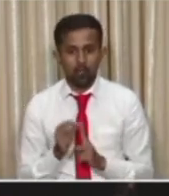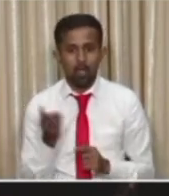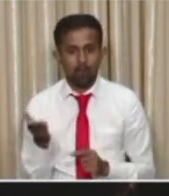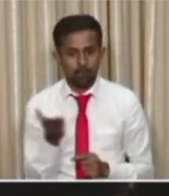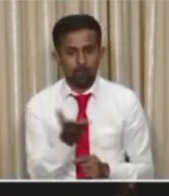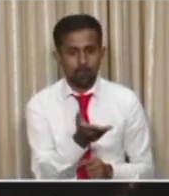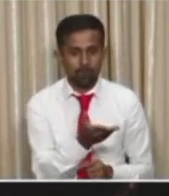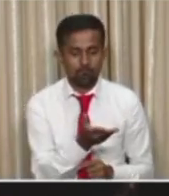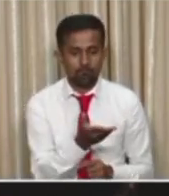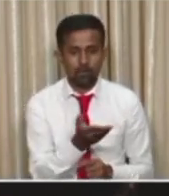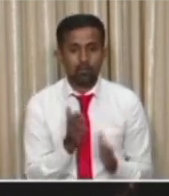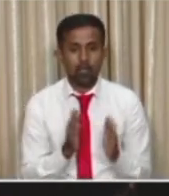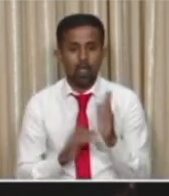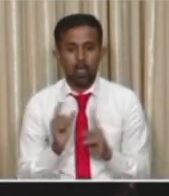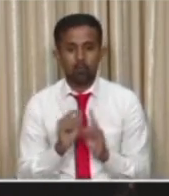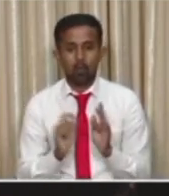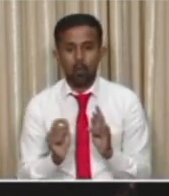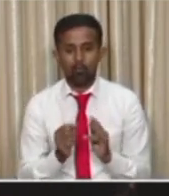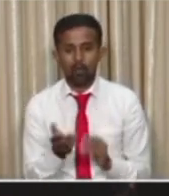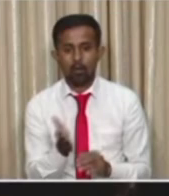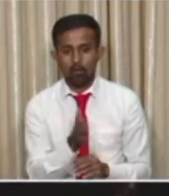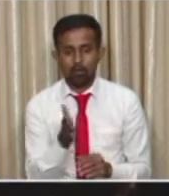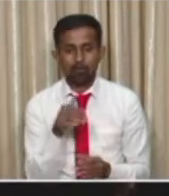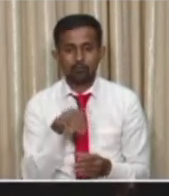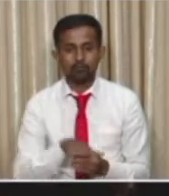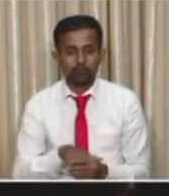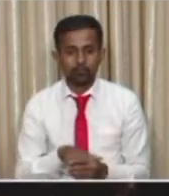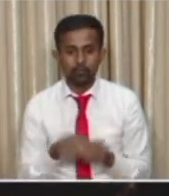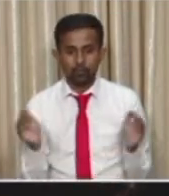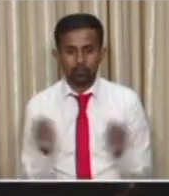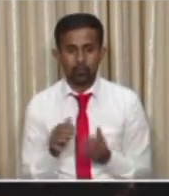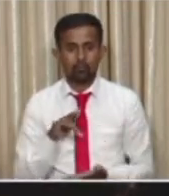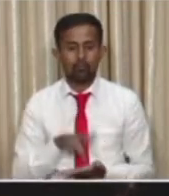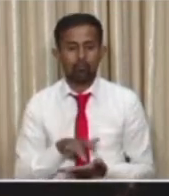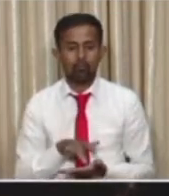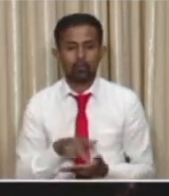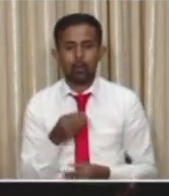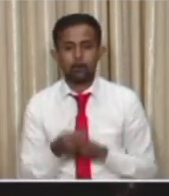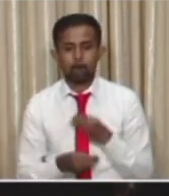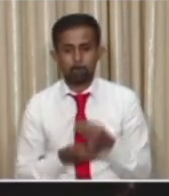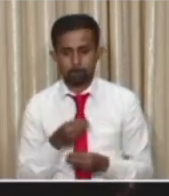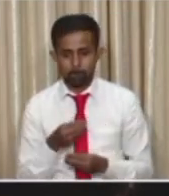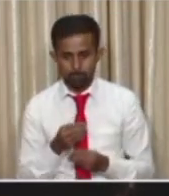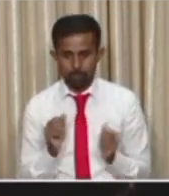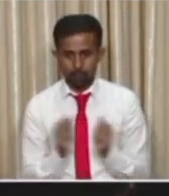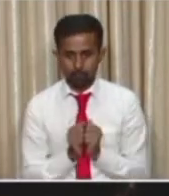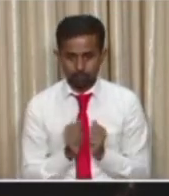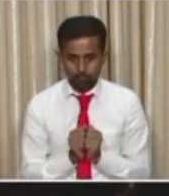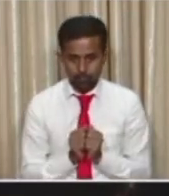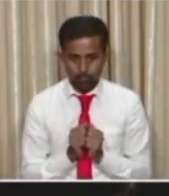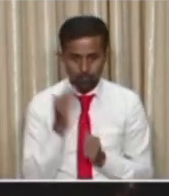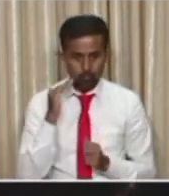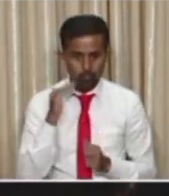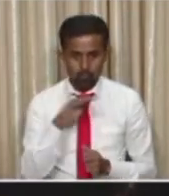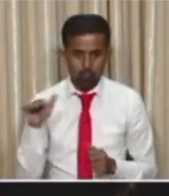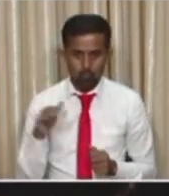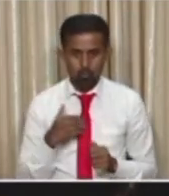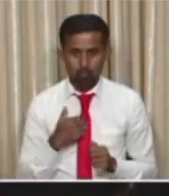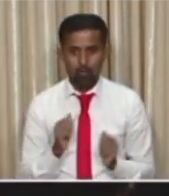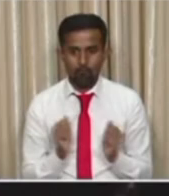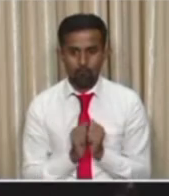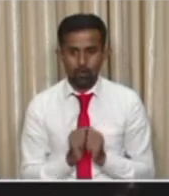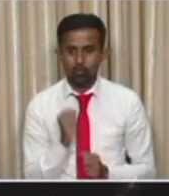நடுத்தர வர்த்தகத்தை மேற்கொள்கின்ற மக்களினுடைய வாழ்வாதாரத்தை மேம்படுத்தும் விதமாக நாம் என்ன செய்திருக்கின்றோம். சொல்ல போனால் தேர்தல்கள் வருகிற